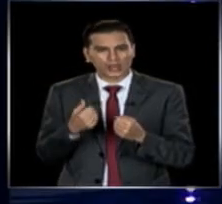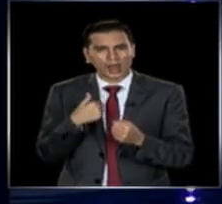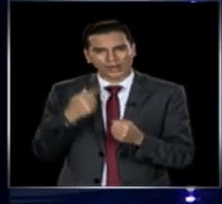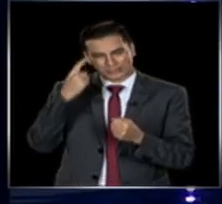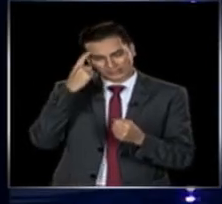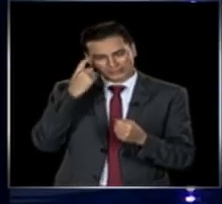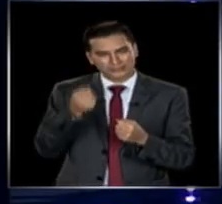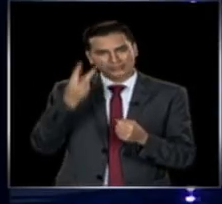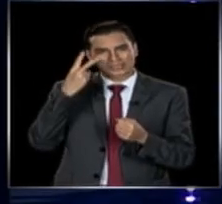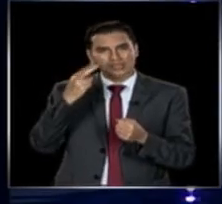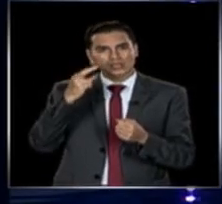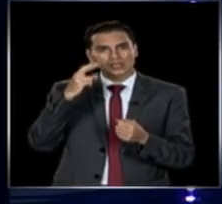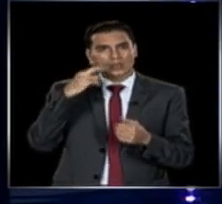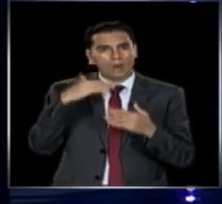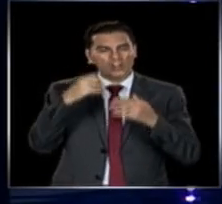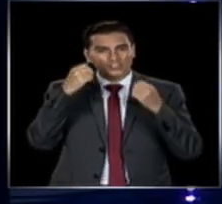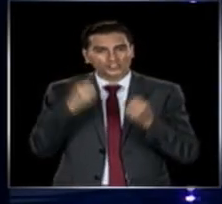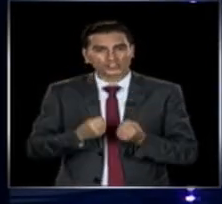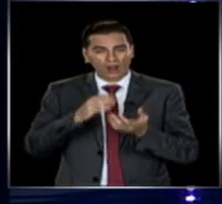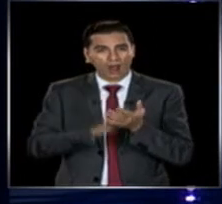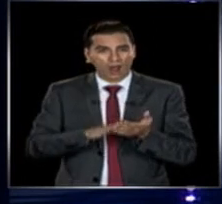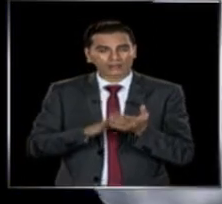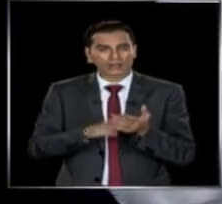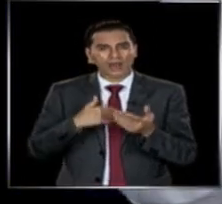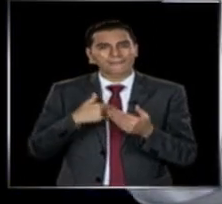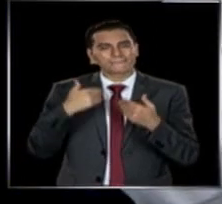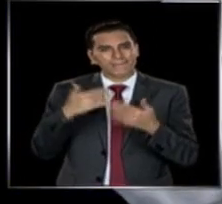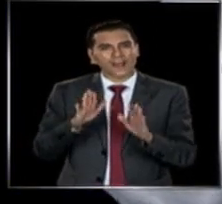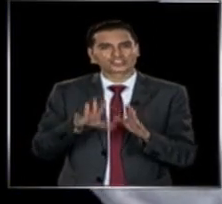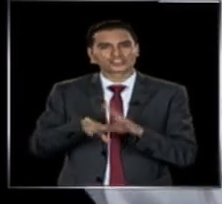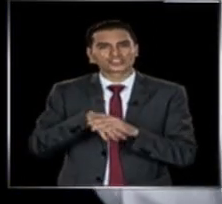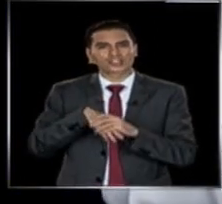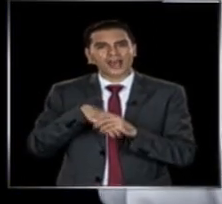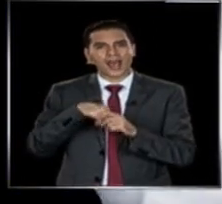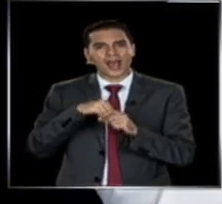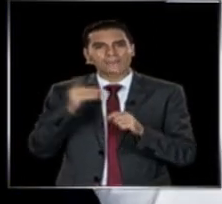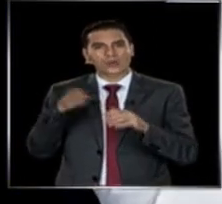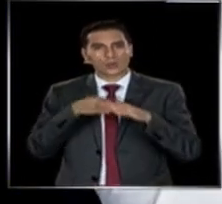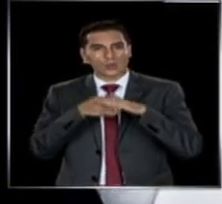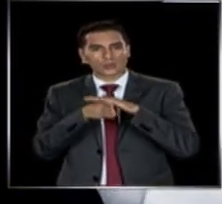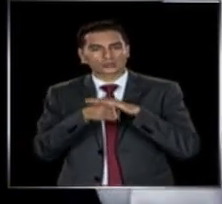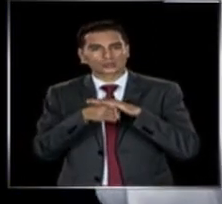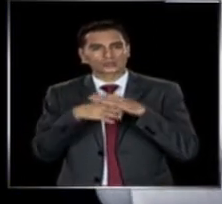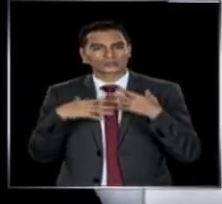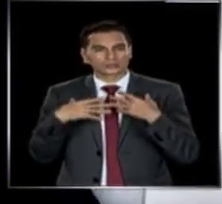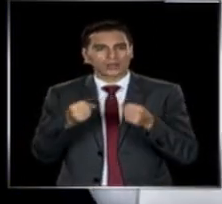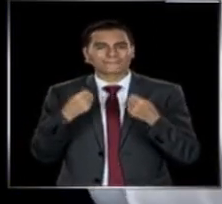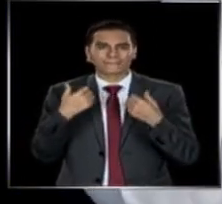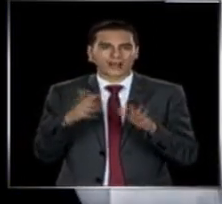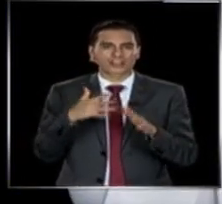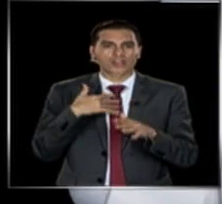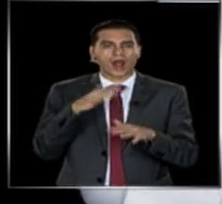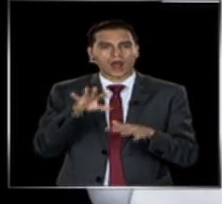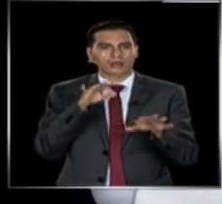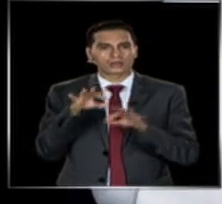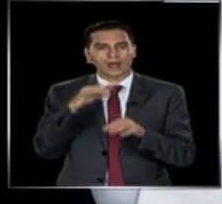اصدار البطاقة الصحية الحديثة، وقلنا هناخد الاثناشر إعاقة، الاثناشر نوع من الإعاقة. كويس. الكفيف،